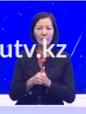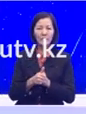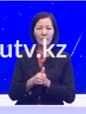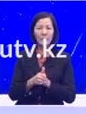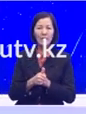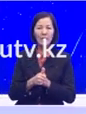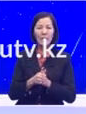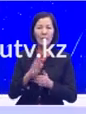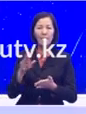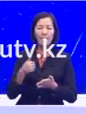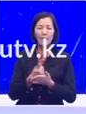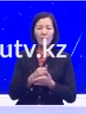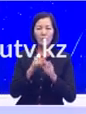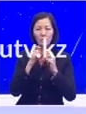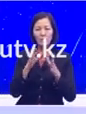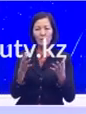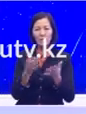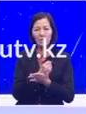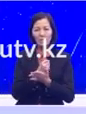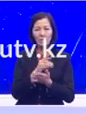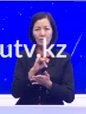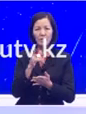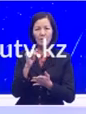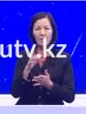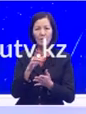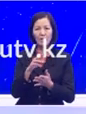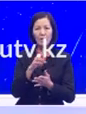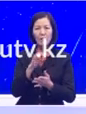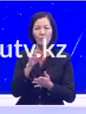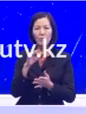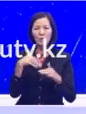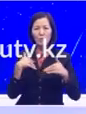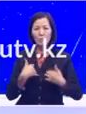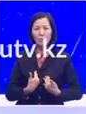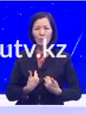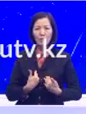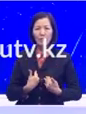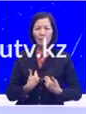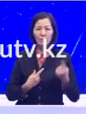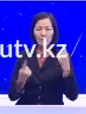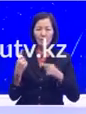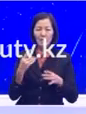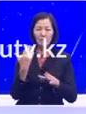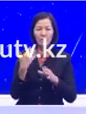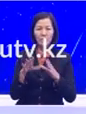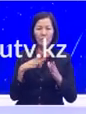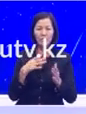100-ден жүйрік атанып, бас жүлден иеленді. Ол жігерге меруерттің мұңы деп аталатын арнайы шығарылымын жіберген